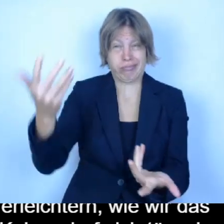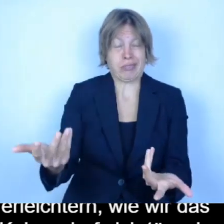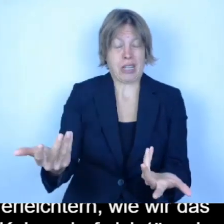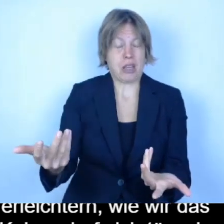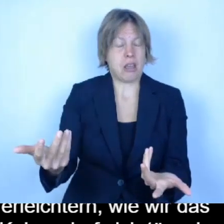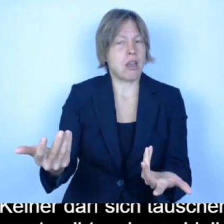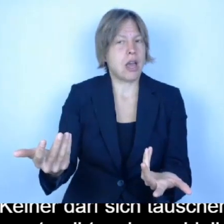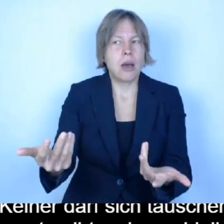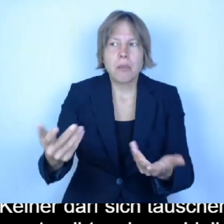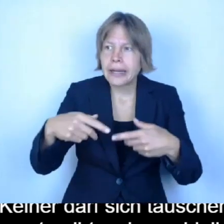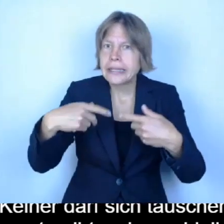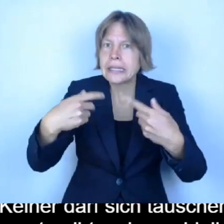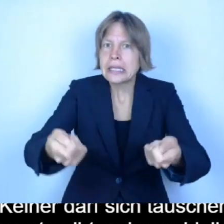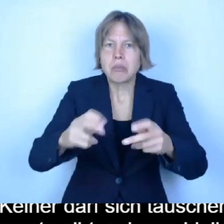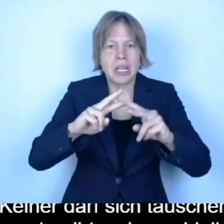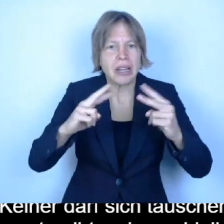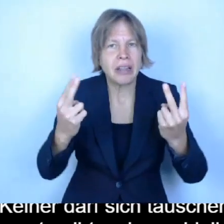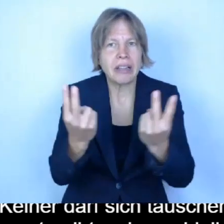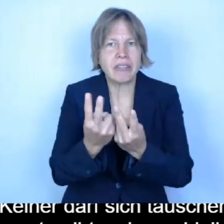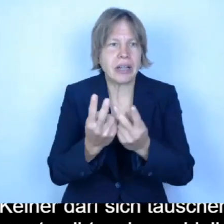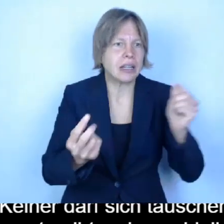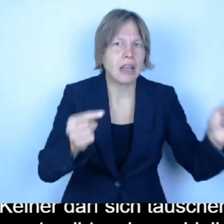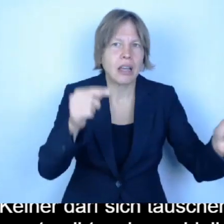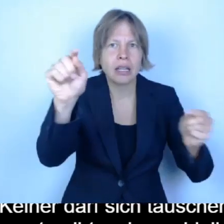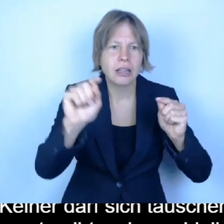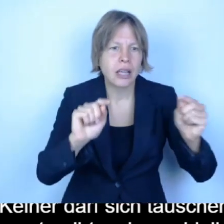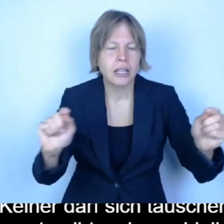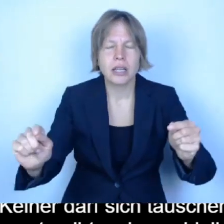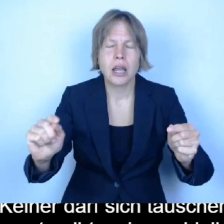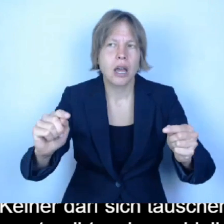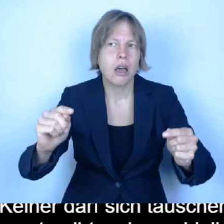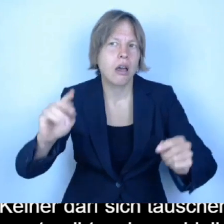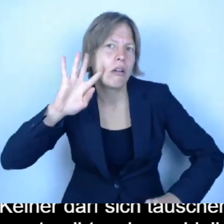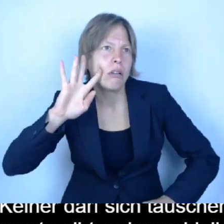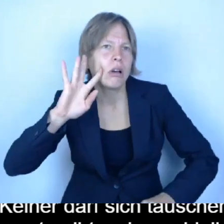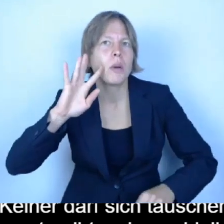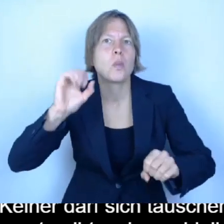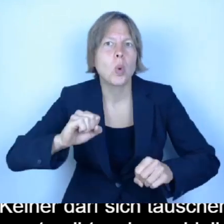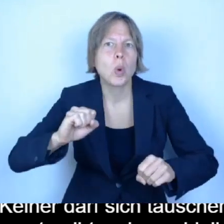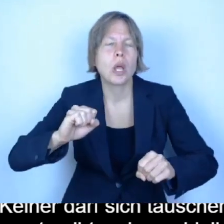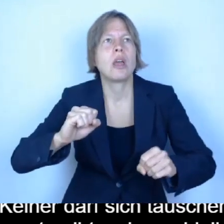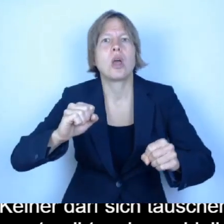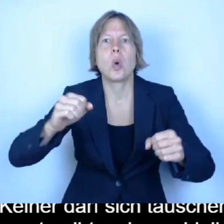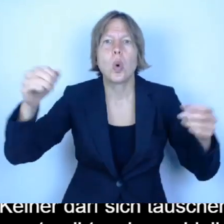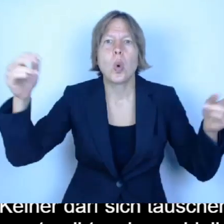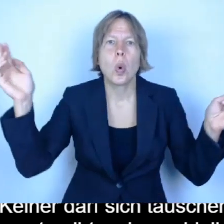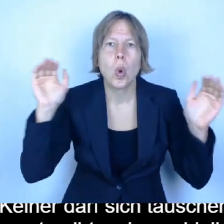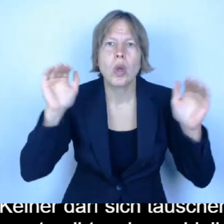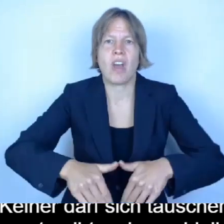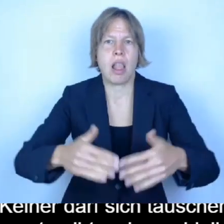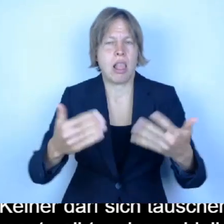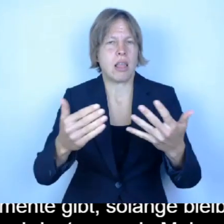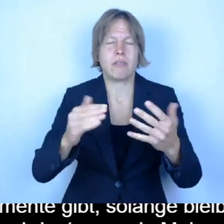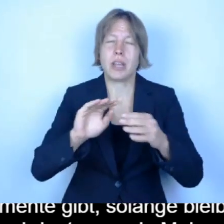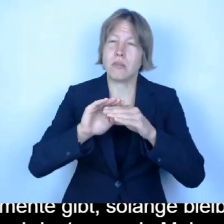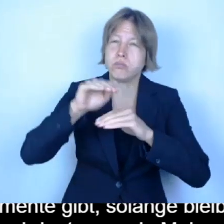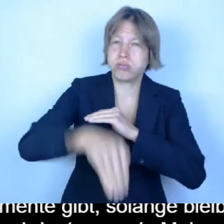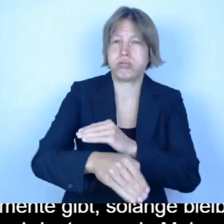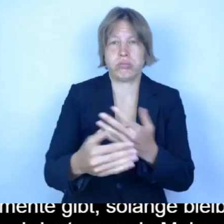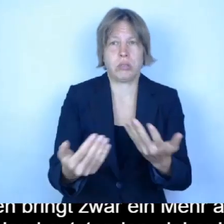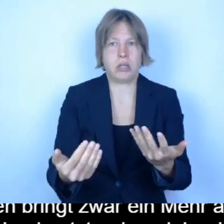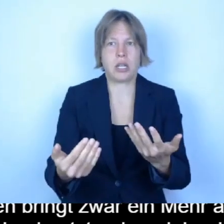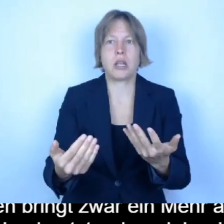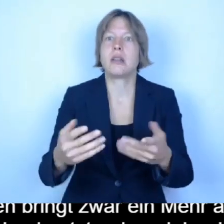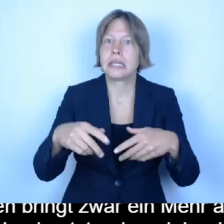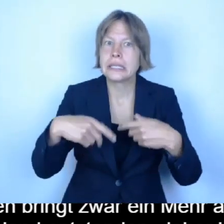Rückfall geben könnte. Wir erleben denn Gegenden der Welt, wo es möglicherweise wieder in die andere Richtung geht oder wo es